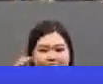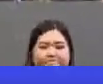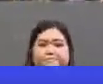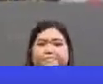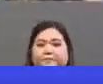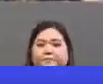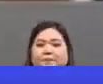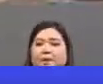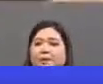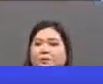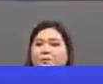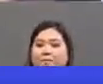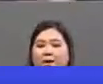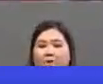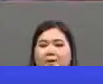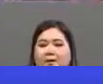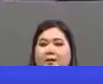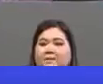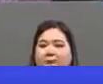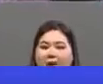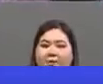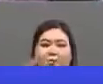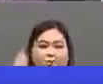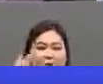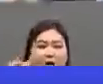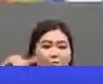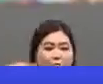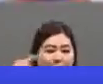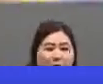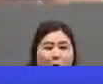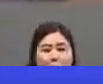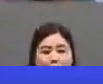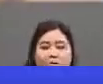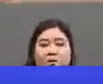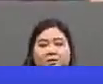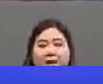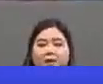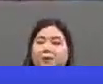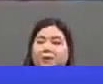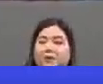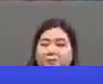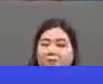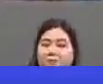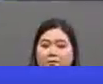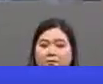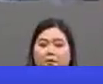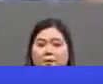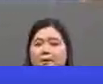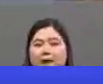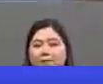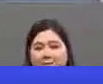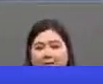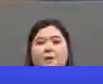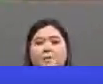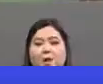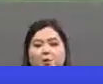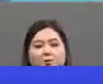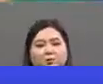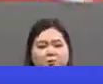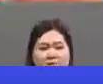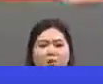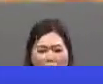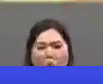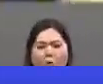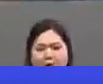แล้วก็หน่วยงานที่เกี่ยวข้องเนี่ยมาร่วมกันผลักดันเชิงบูรณาการคือมาจับมือกันค่ะมาปรึกษาหารือมาพูดคุยกันไม่ว่าจะ